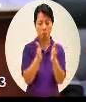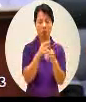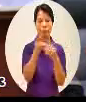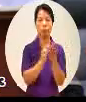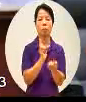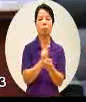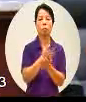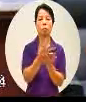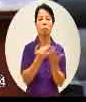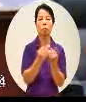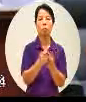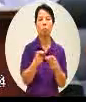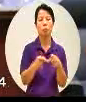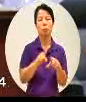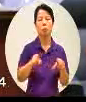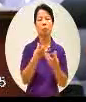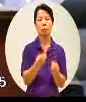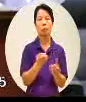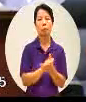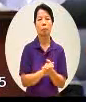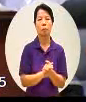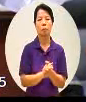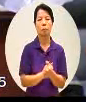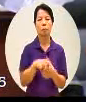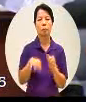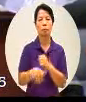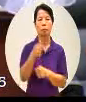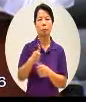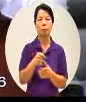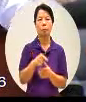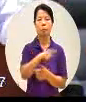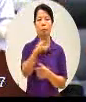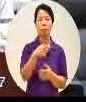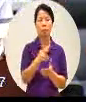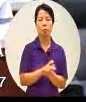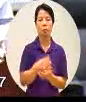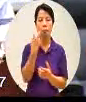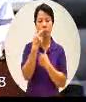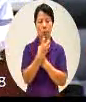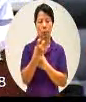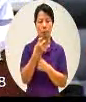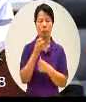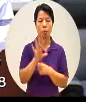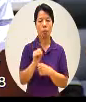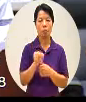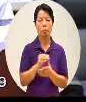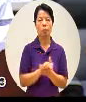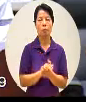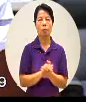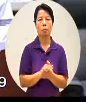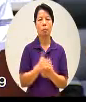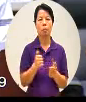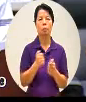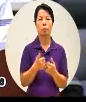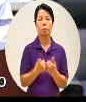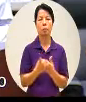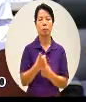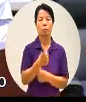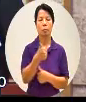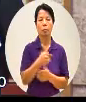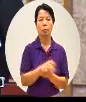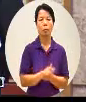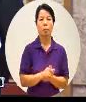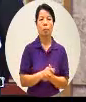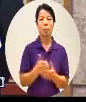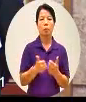平。好、哦、啊，局长，这您会当您有在检讨无？ 哎，谢谢议长，谢谢吴议员